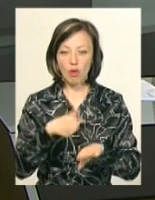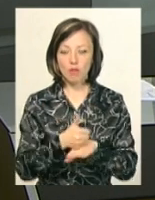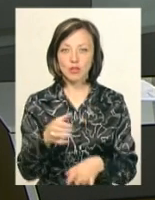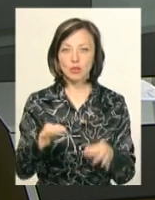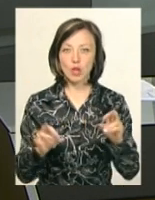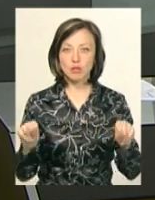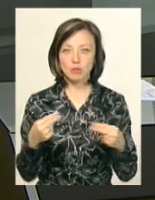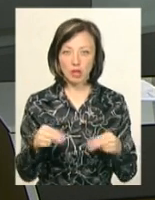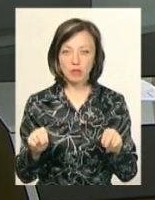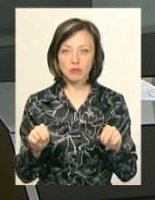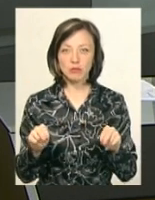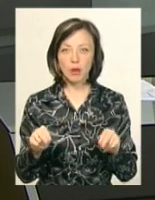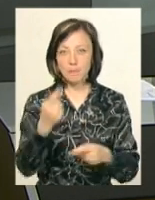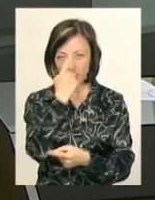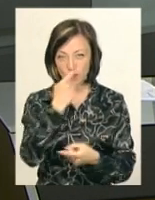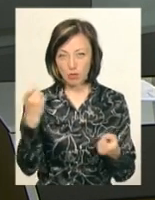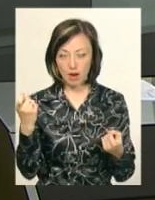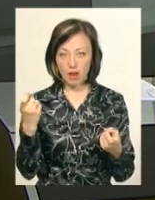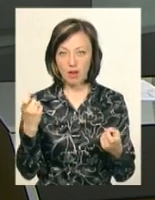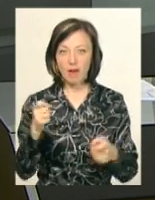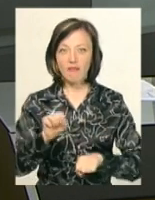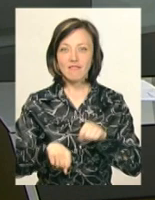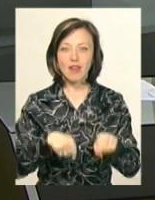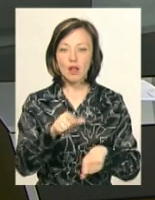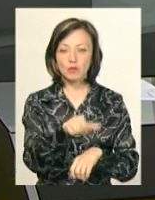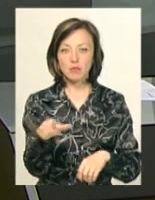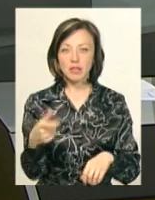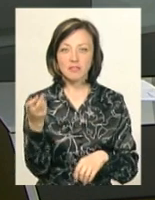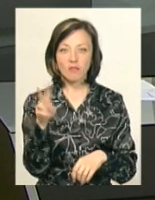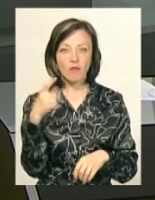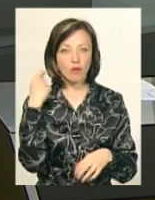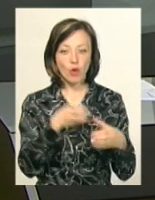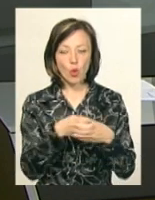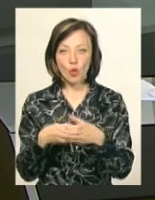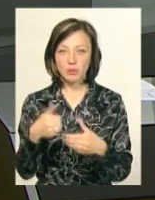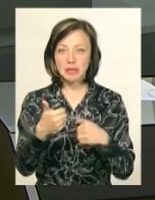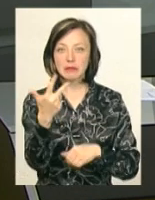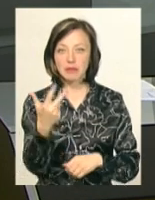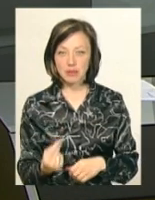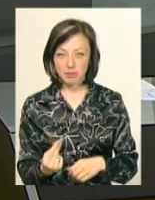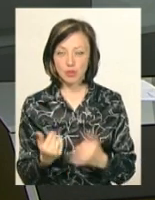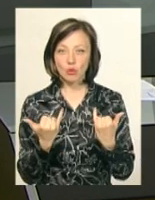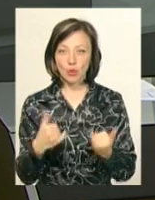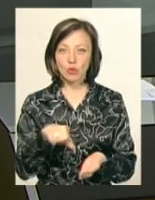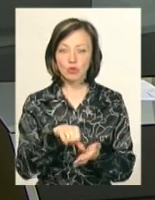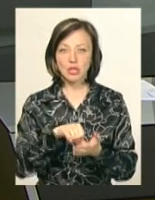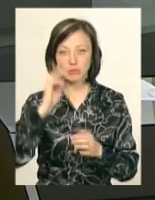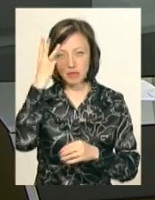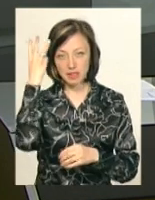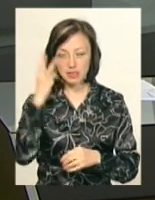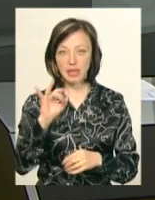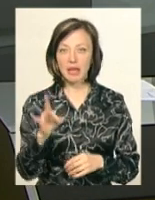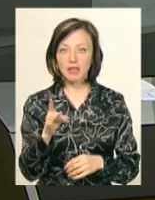суддя чемпіонату Сергій Богацький повідомляє, велосипедисти двох вікових груп змагатимуться впродовж трьох днів. Сьогодні учасники з Хмельницького